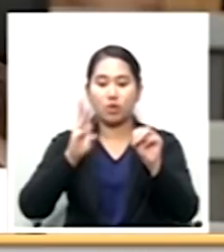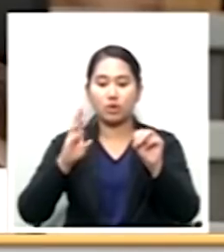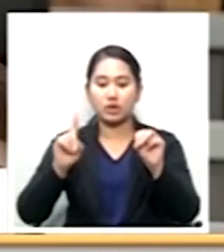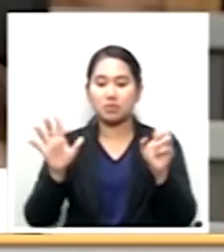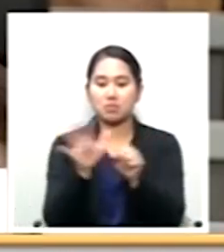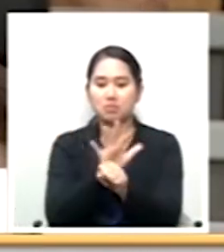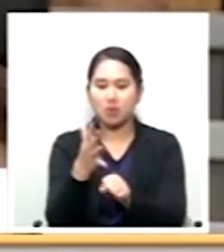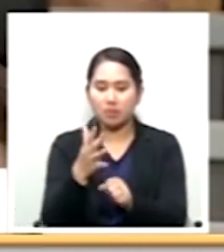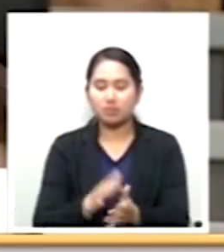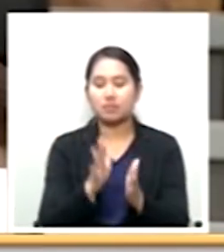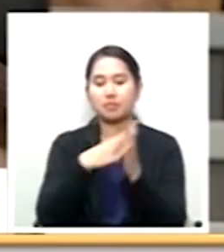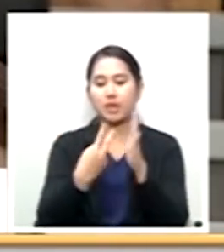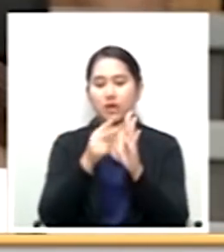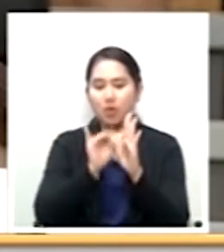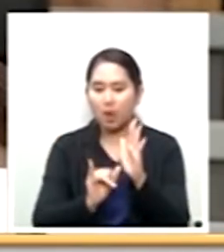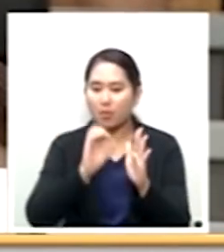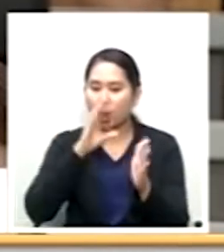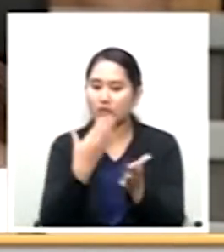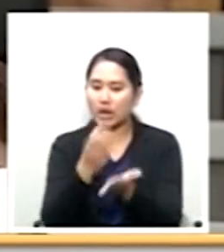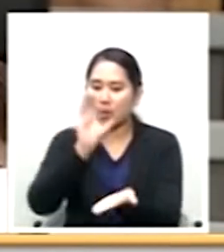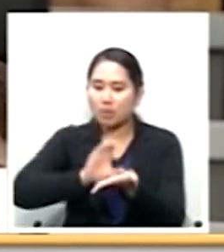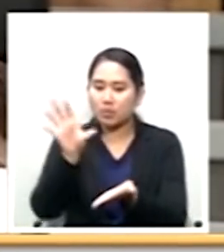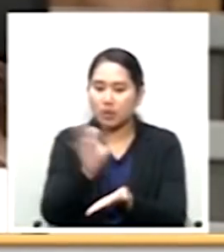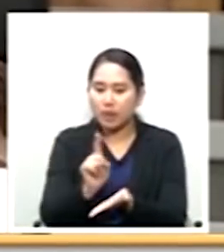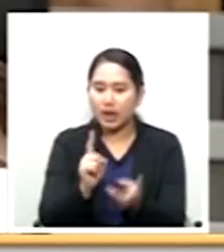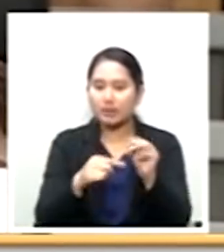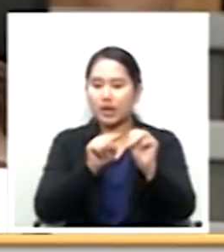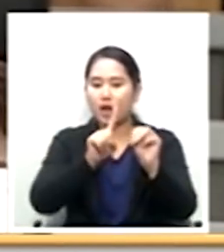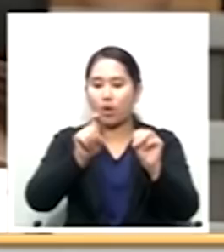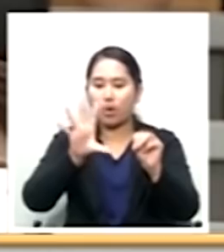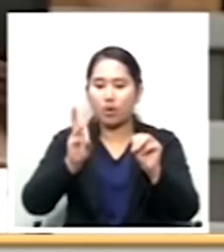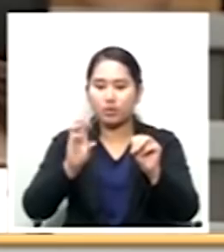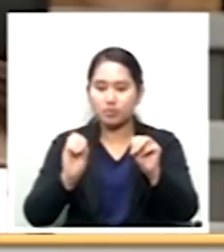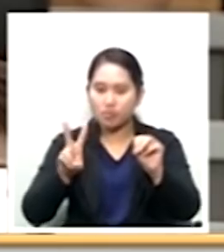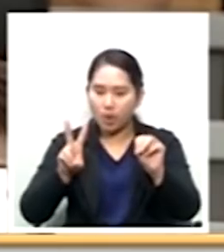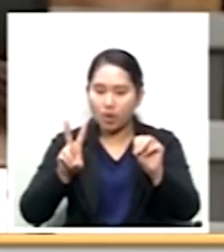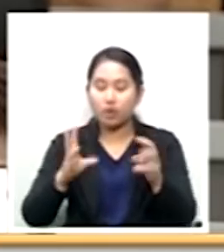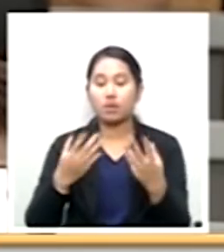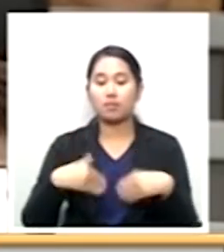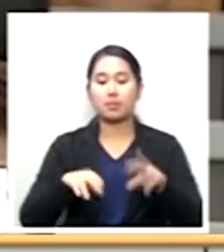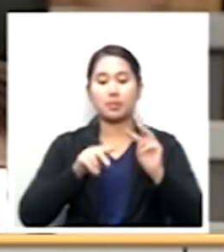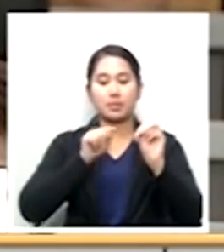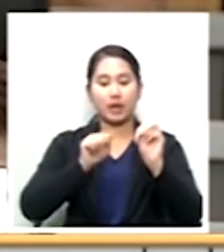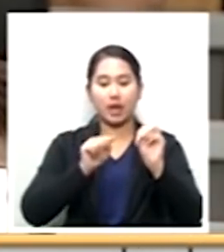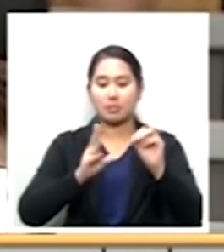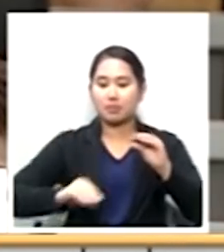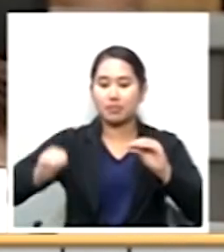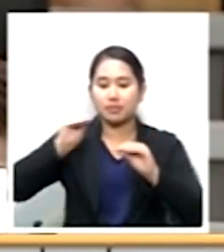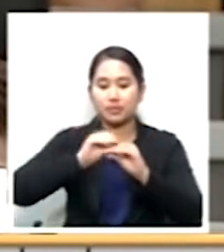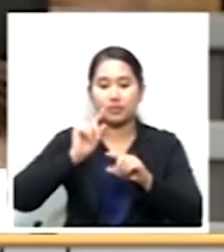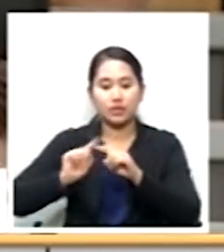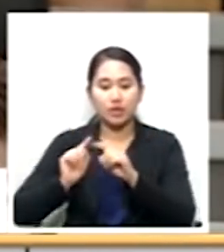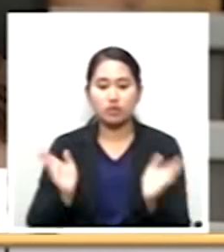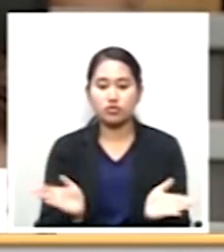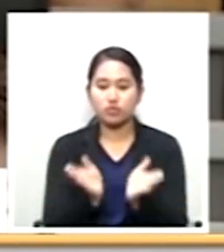ลงนโยบายโดยไม่แจกแจงที่มาของรายได้ตามมาตรา162ทั้งการตราพระราชกำหนดแก้ไขเพิ่มเติมพระราชบัญญัติส่งเ